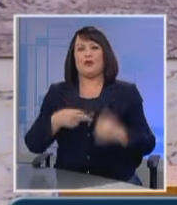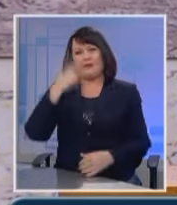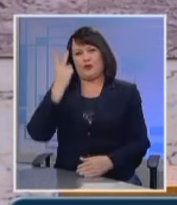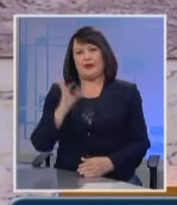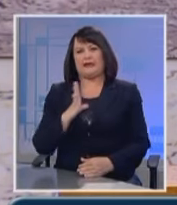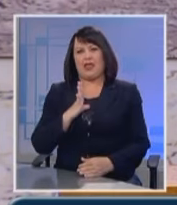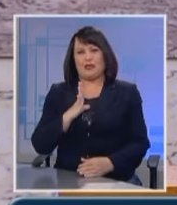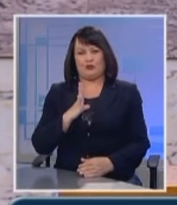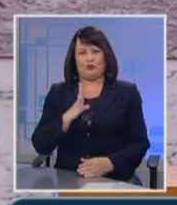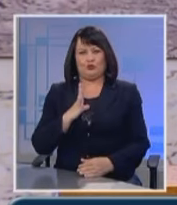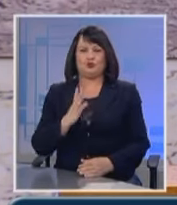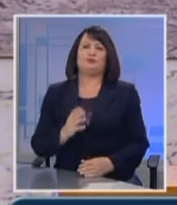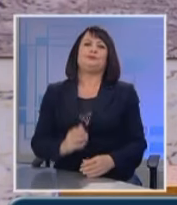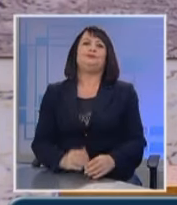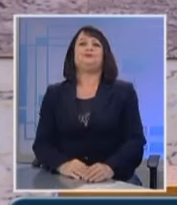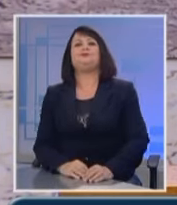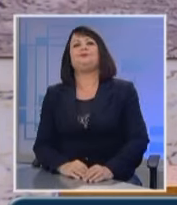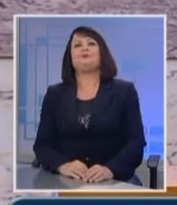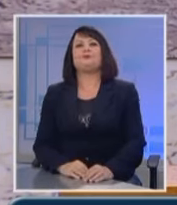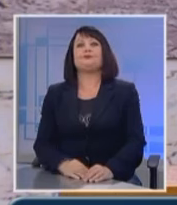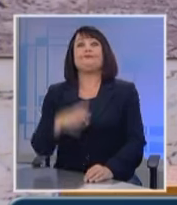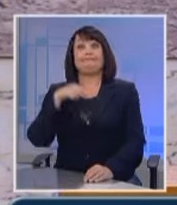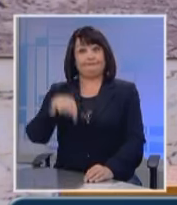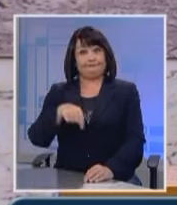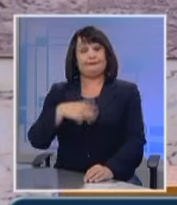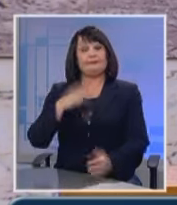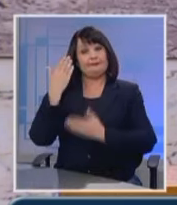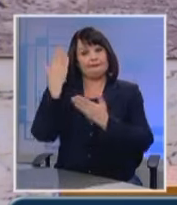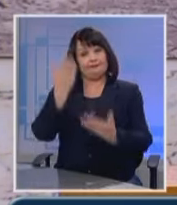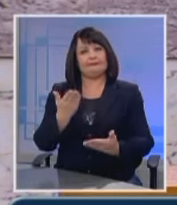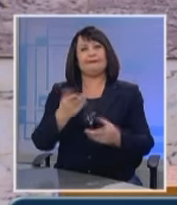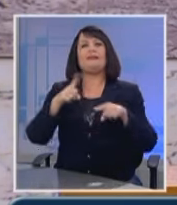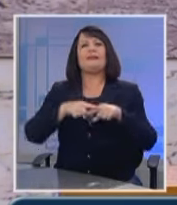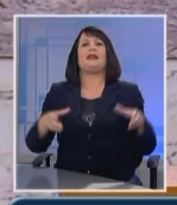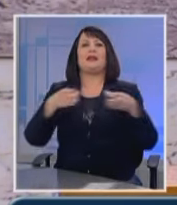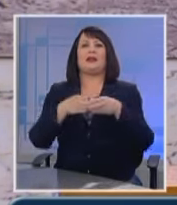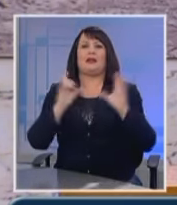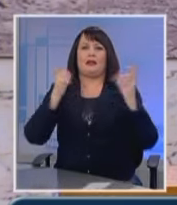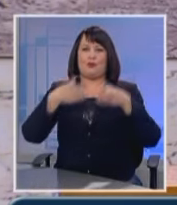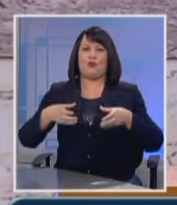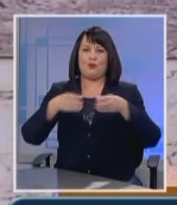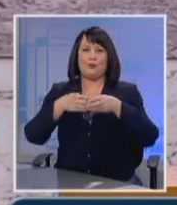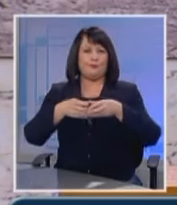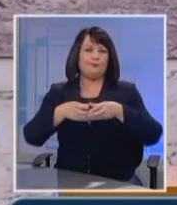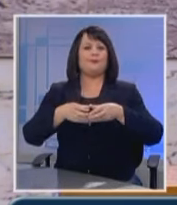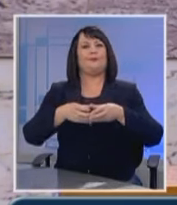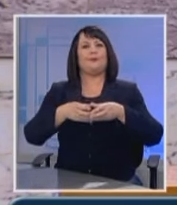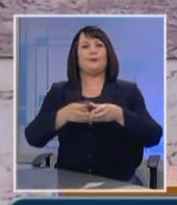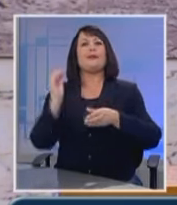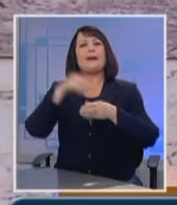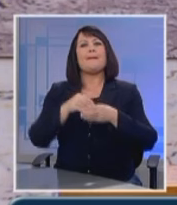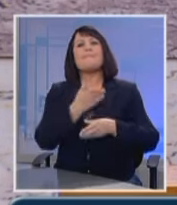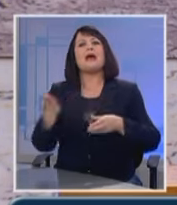Δικαιωμάτων του Ανθρώπου προς απόδοση τιμής στα μέλη της Ελληνικής Εθνικής Αποστολής που συμμετείχαν